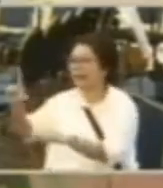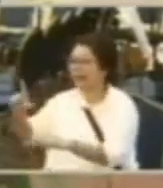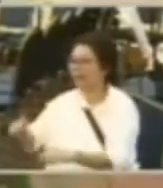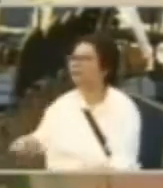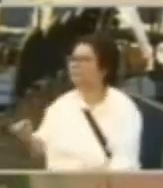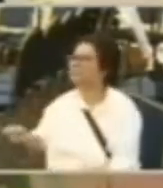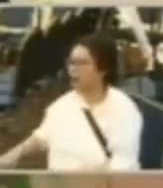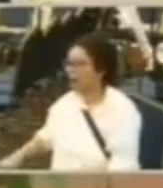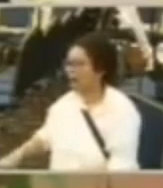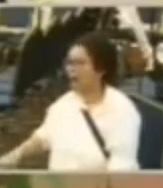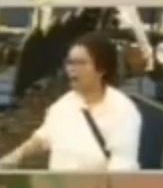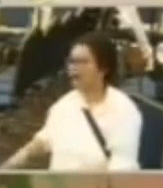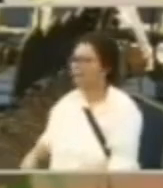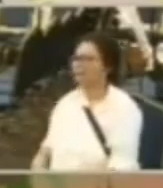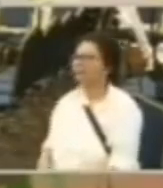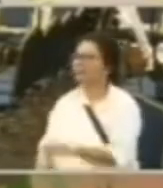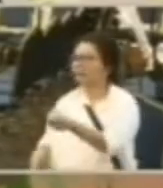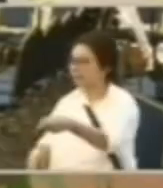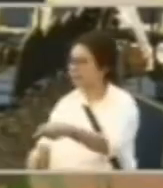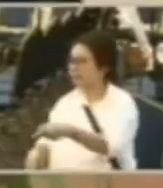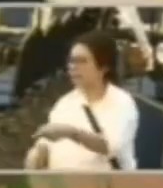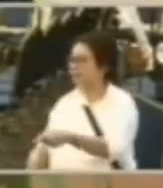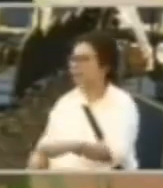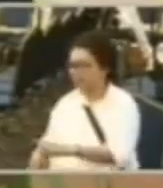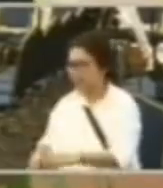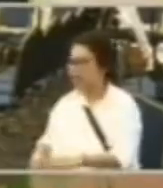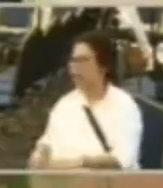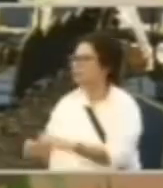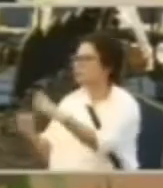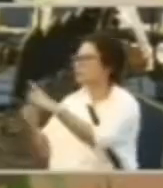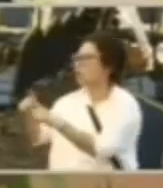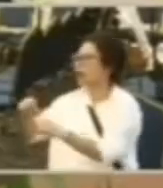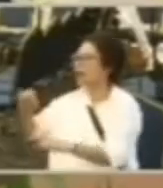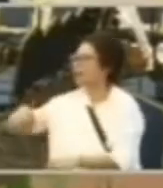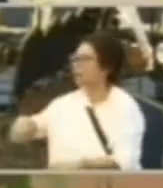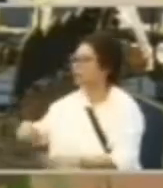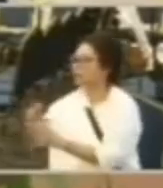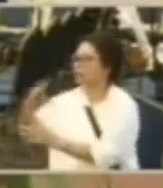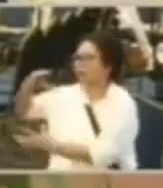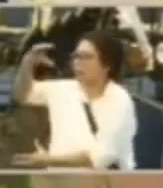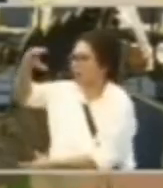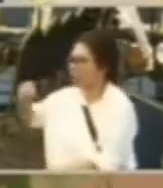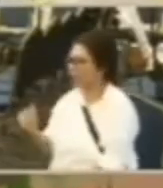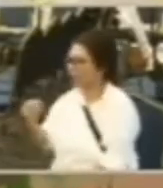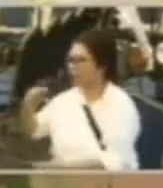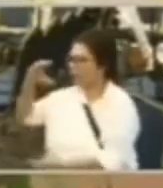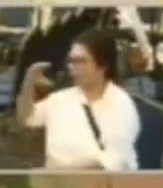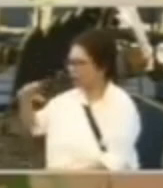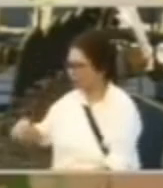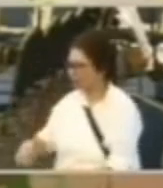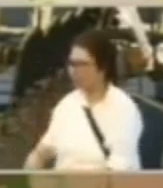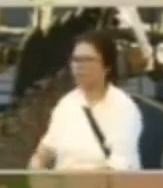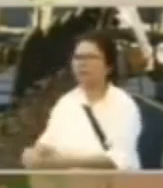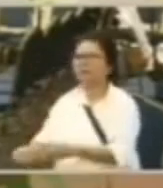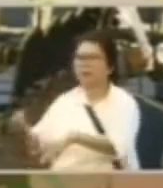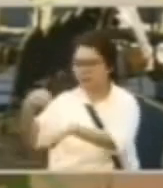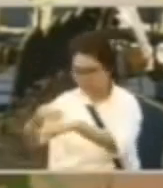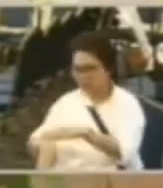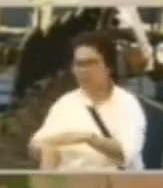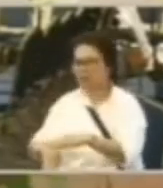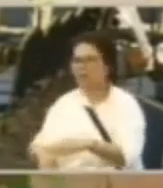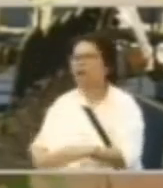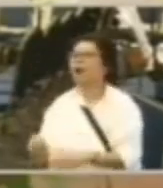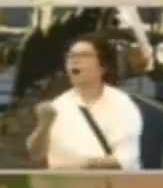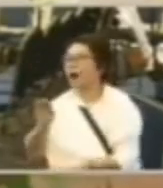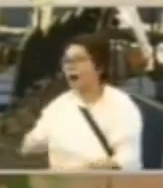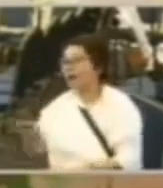Lalu saya tanya, nak, namanya anak SD. Anak SD itu kalau ditanya langsung begini, nak, kenapa kita disebut Kristen? Protestan,